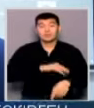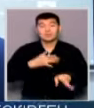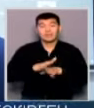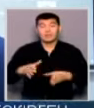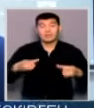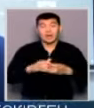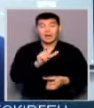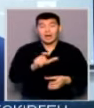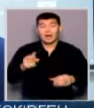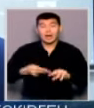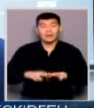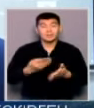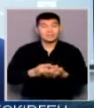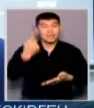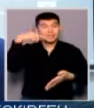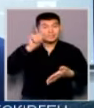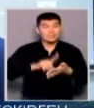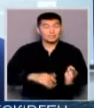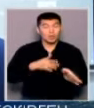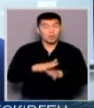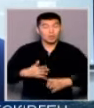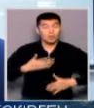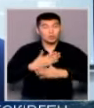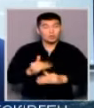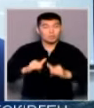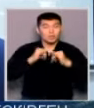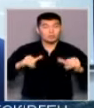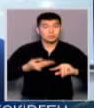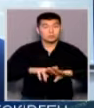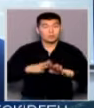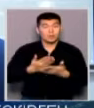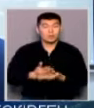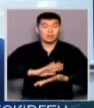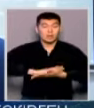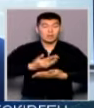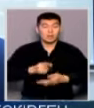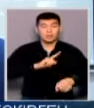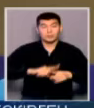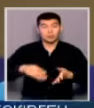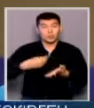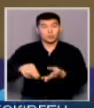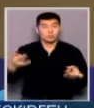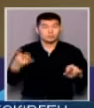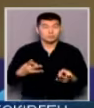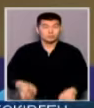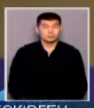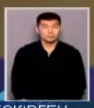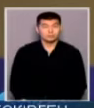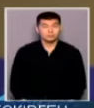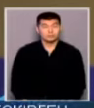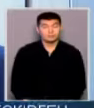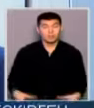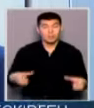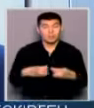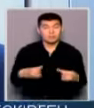азаматтардың мемлекеттік қызметке деген қолжетімділігін арттыру мақсатында осы компьютерлер бірден бір алып беруіміз қажетпіз. Ведомстволық